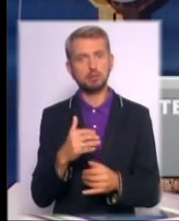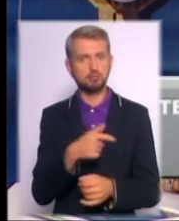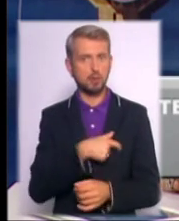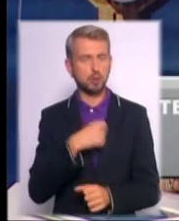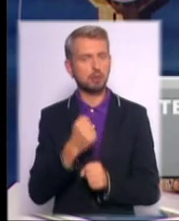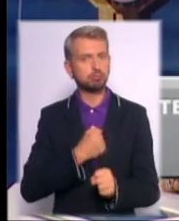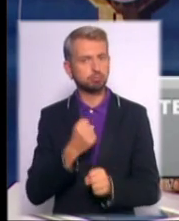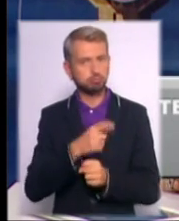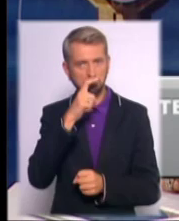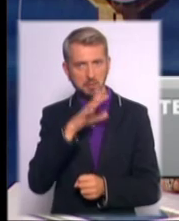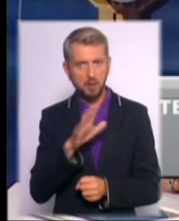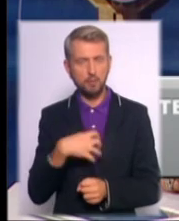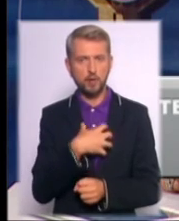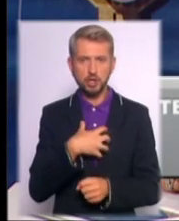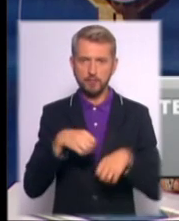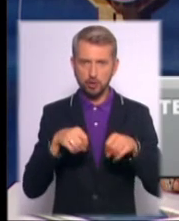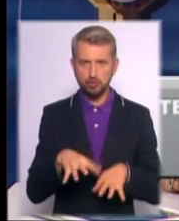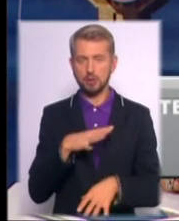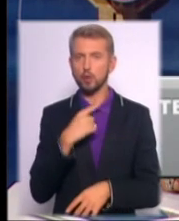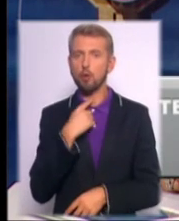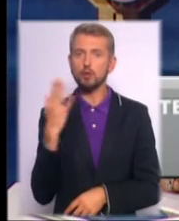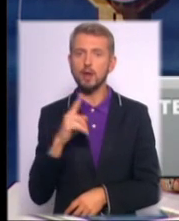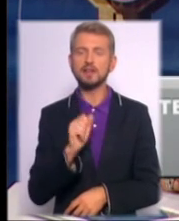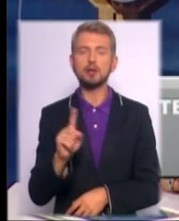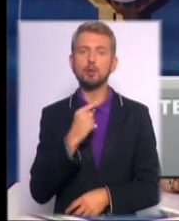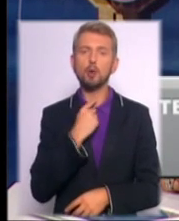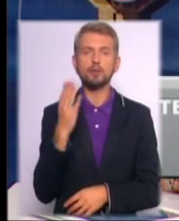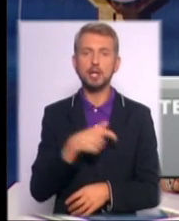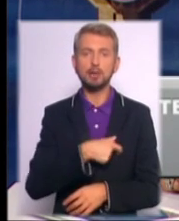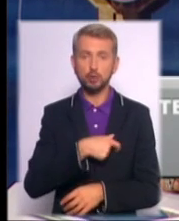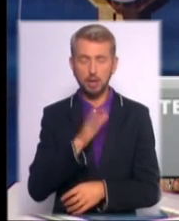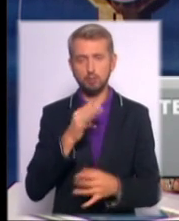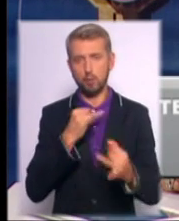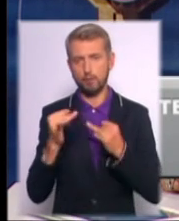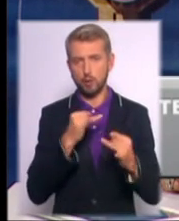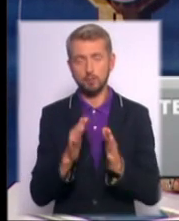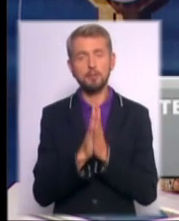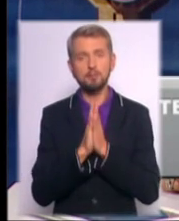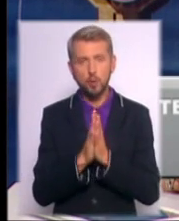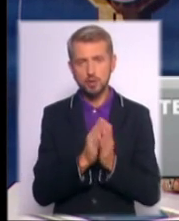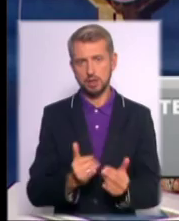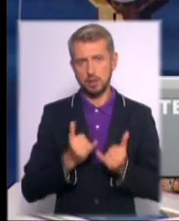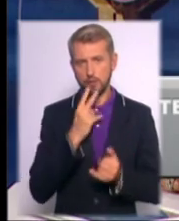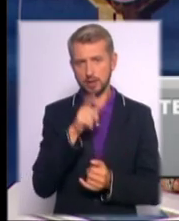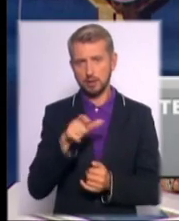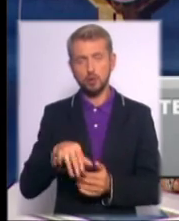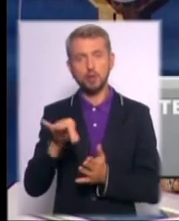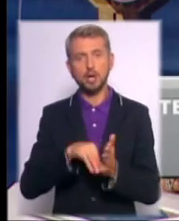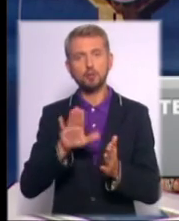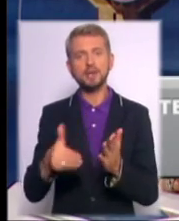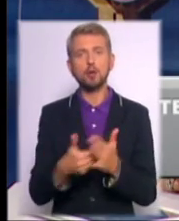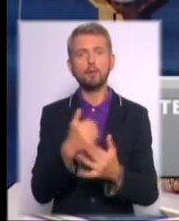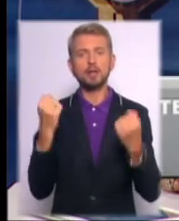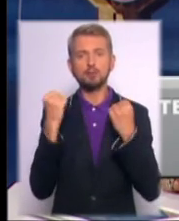депутати, навіть є важливі рішення, за які голосували. За що проголосували депутати, поговоримо. Тому прошу, шановні глядачі, одразу після новин спорту долучайтеся